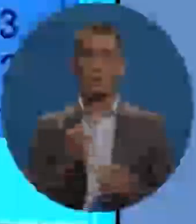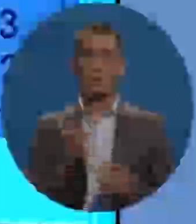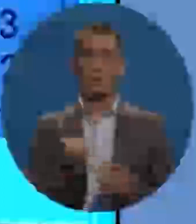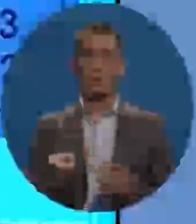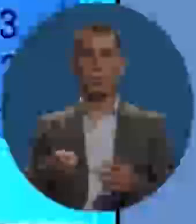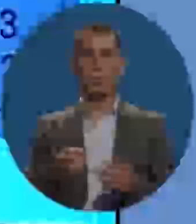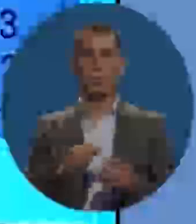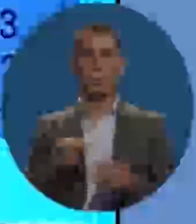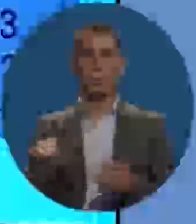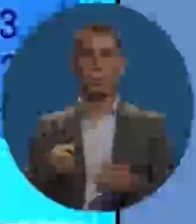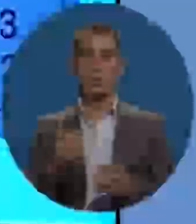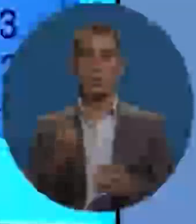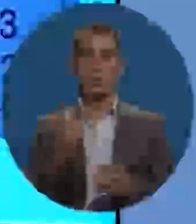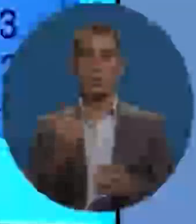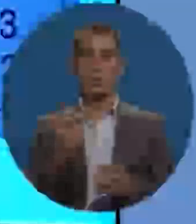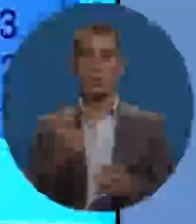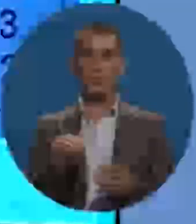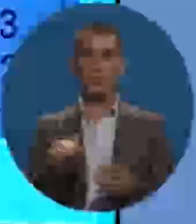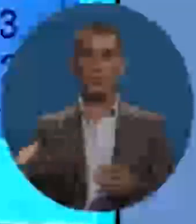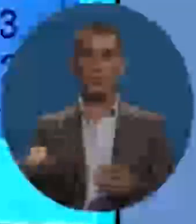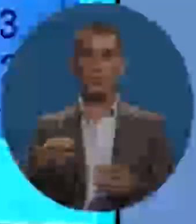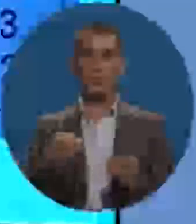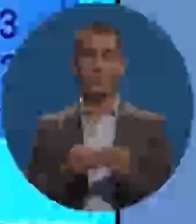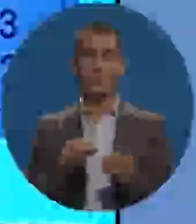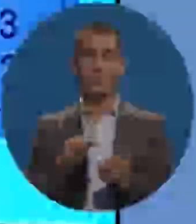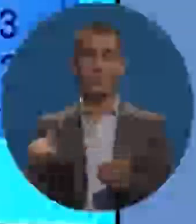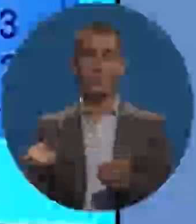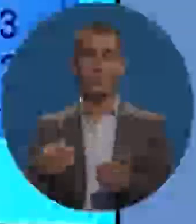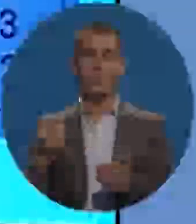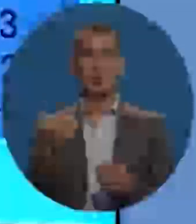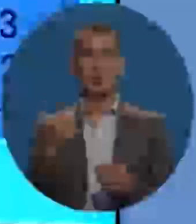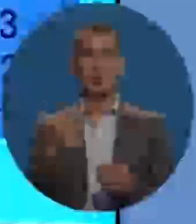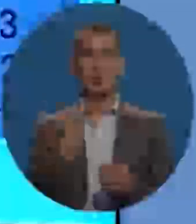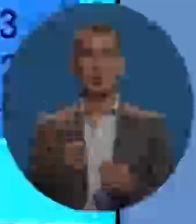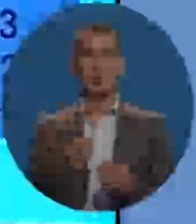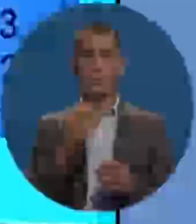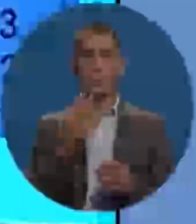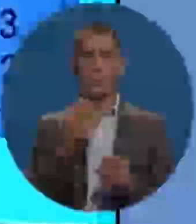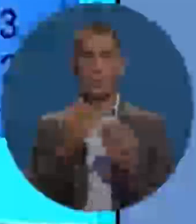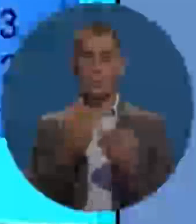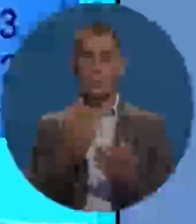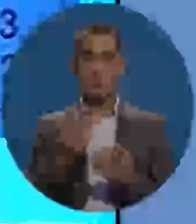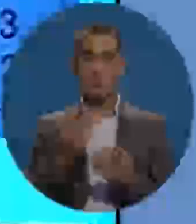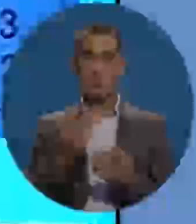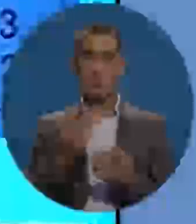100 000-лықлар, 10 000-лықлар, 1 000-лықлар. Демек, бірінші санды оқиық.